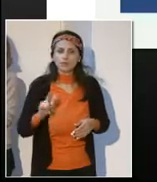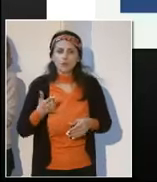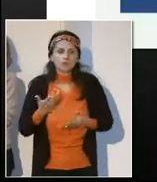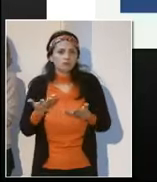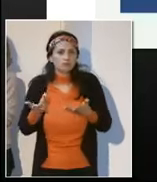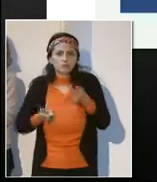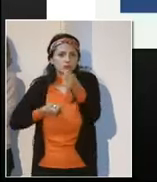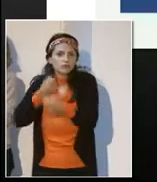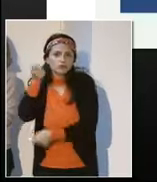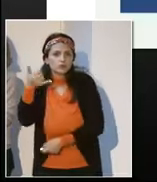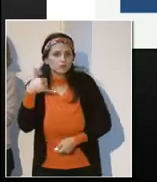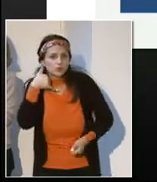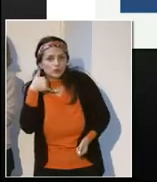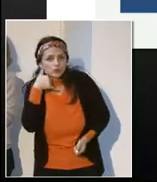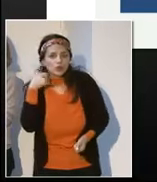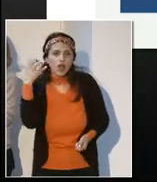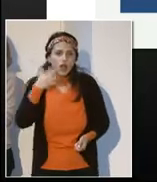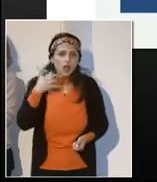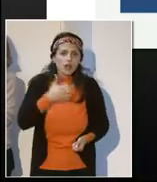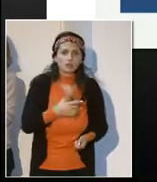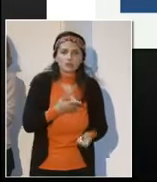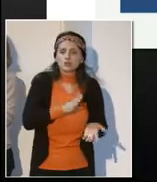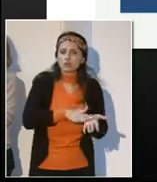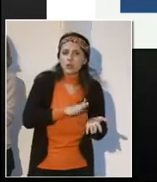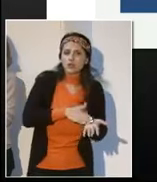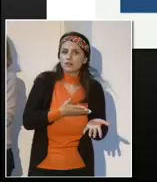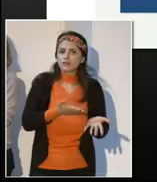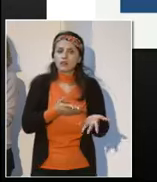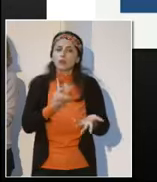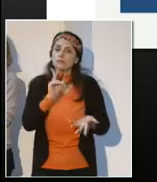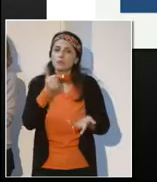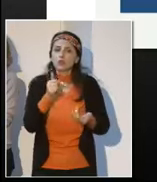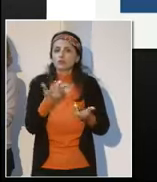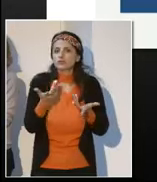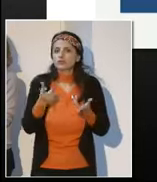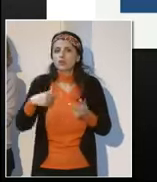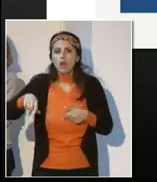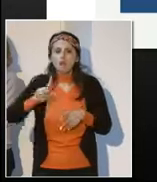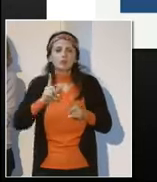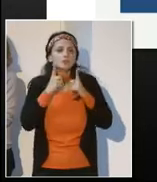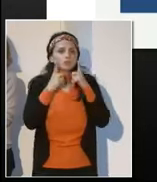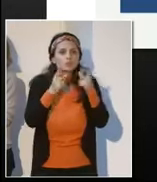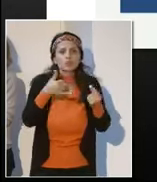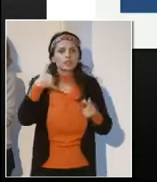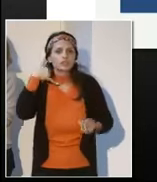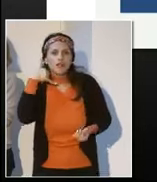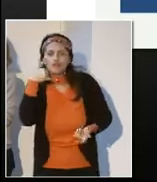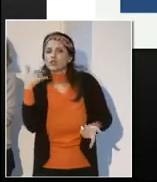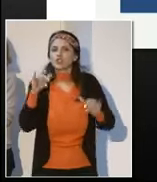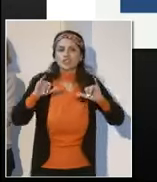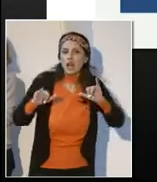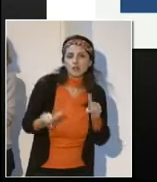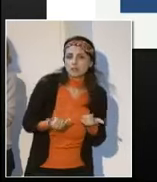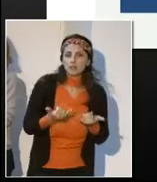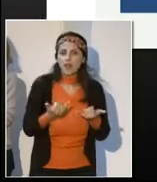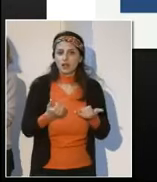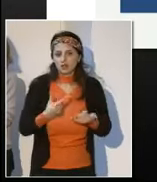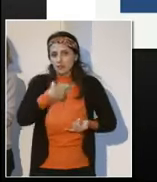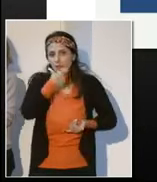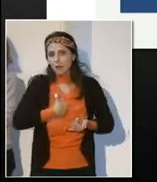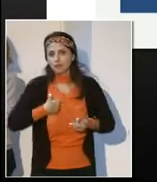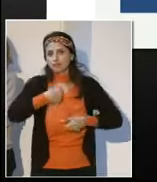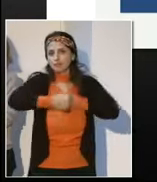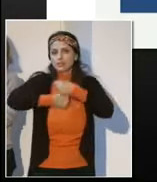abuzurile neregulile pot primi consiliere psihologica si juridica de la